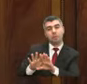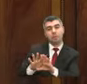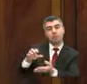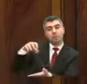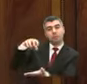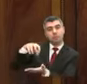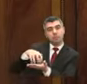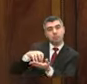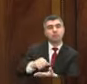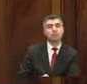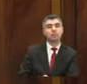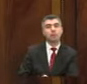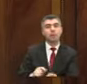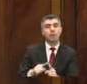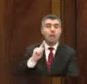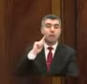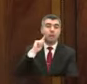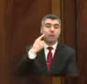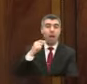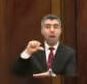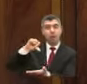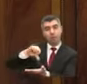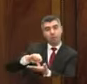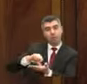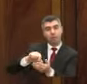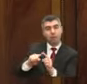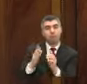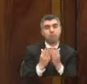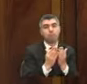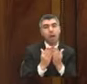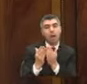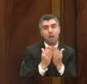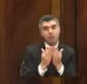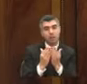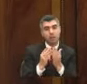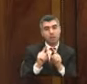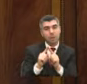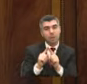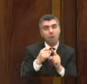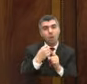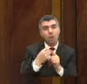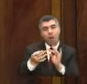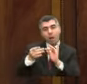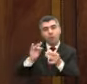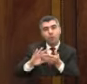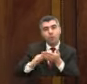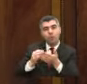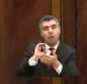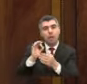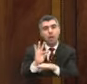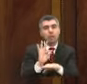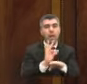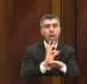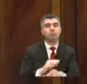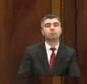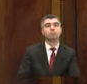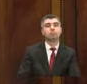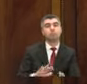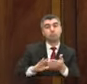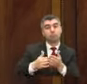جهة الدخلة والذهاب على مدرسة وطنية للتجارة والتسيير بإقليم الدخلة. وتم تعزيز العرض الجامعي بالنسبة لهذه